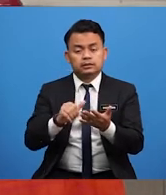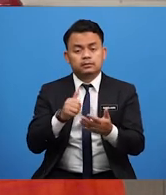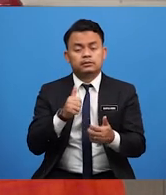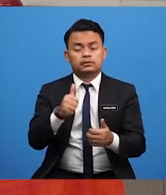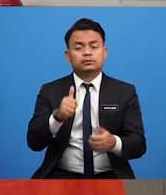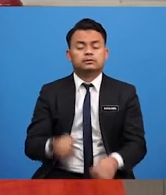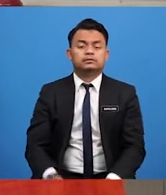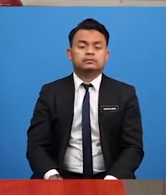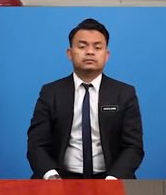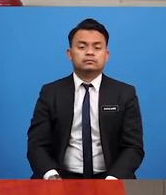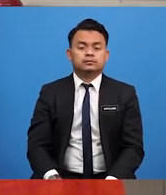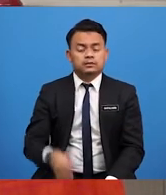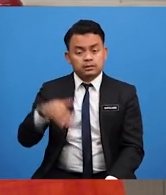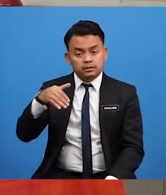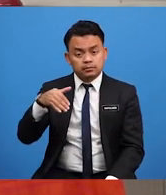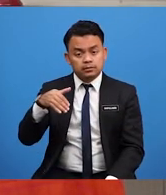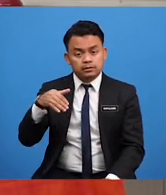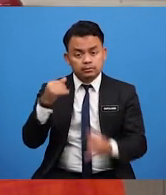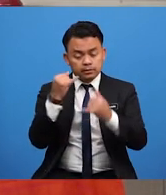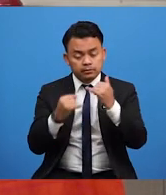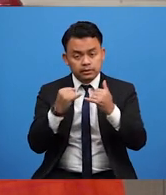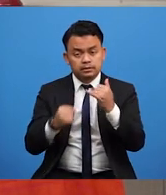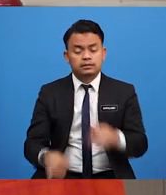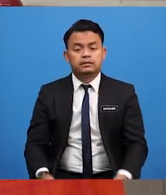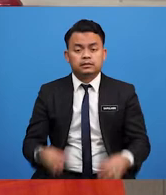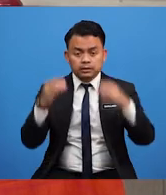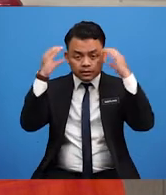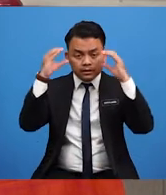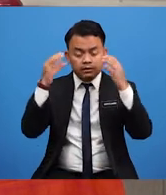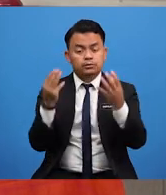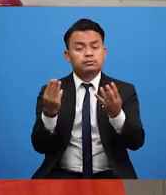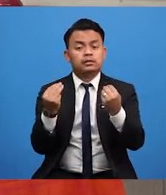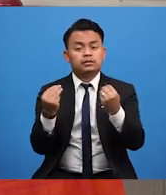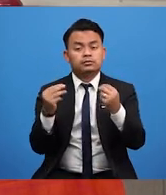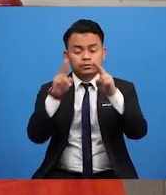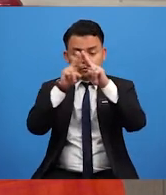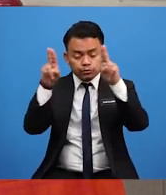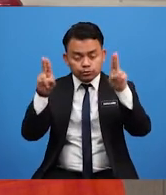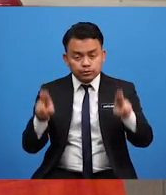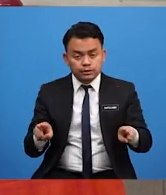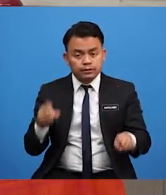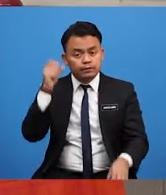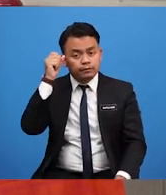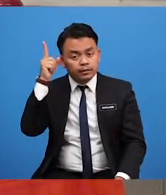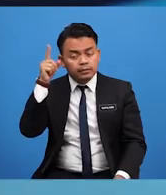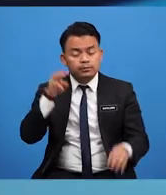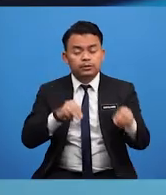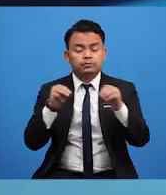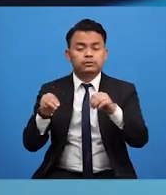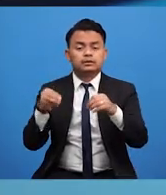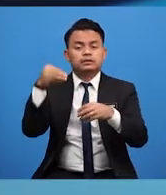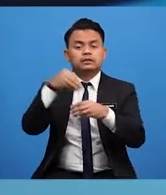Sebelum mengakhiri sesi pembelajaran kita pada hari ini, cikgu ingin menguji kefahaman murid-murid dalam topik